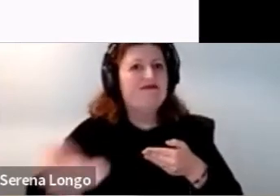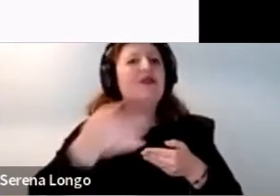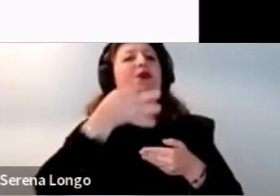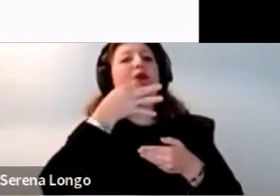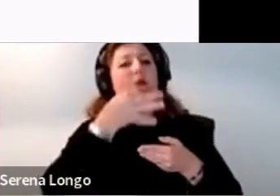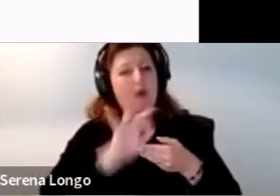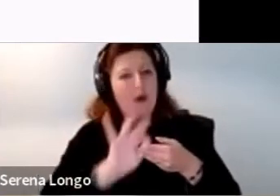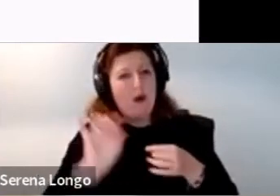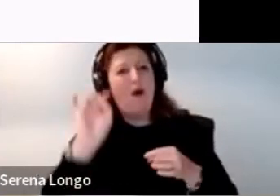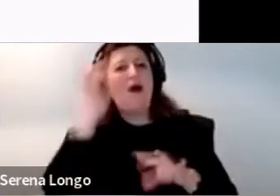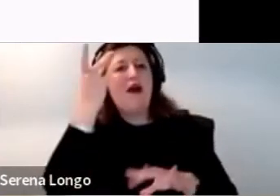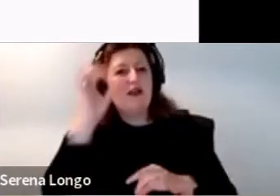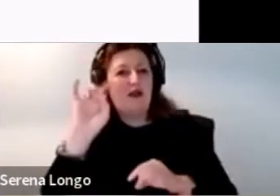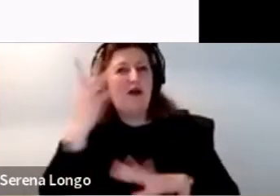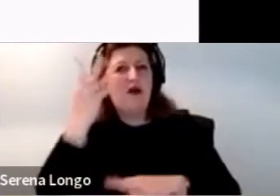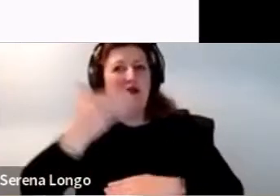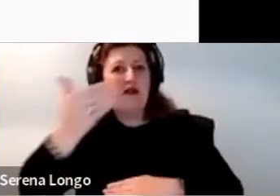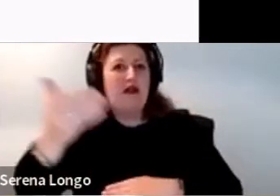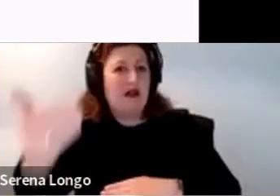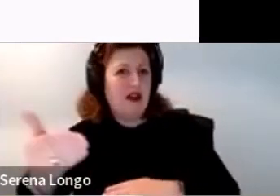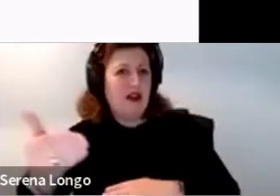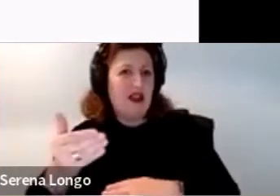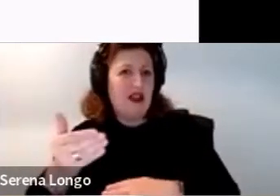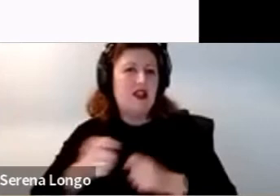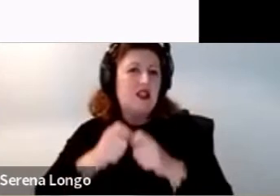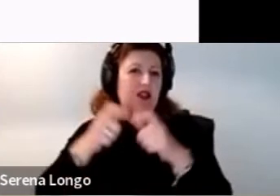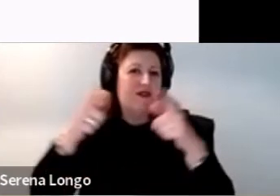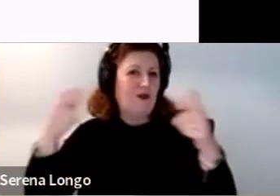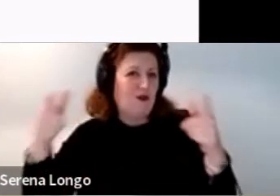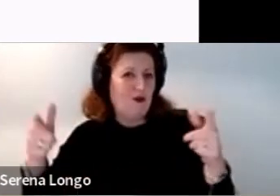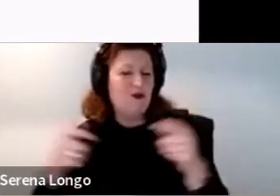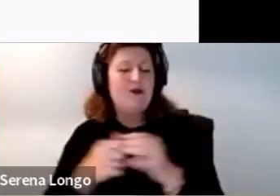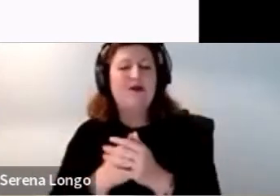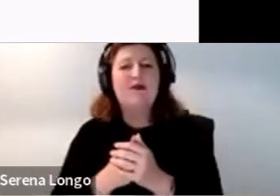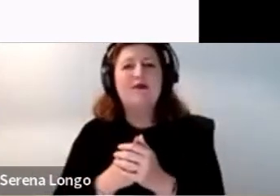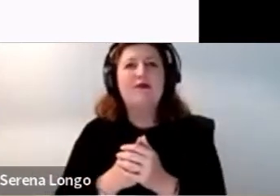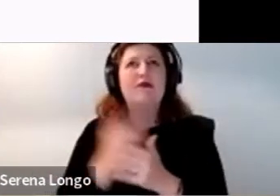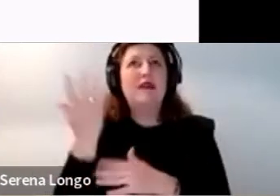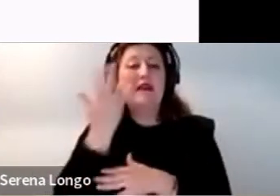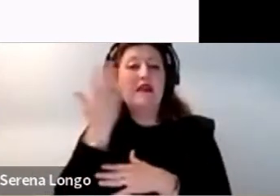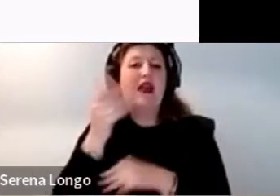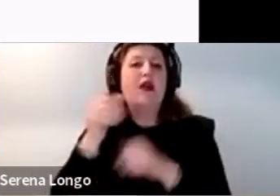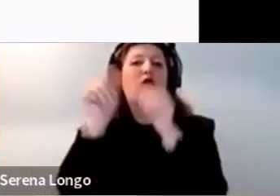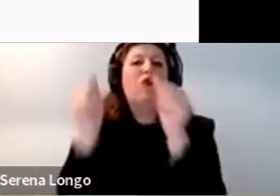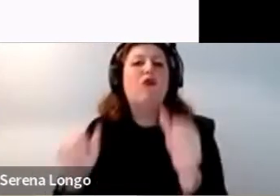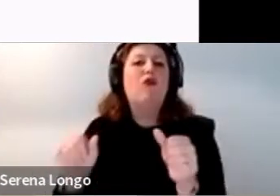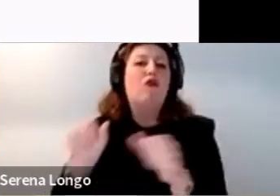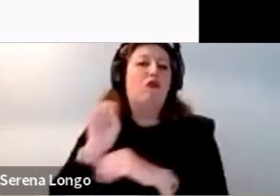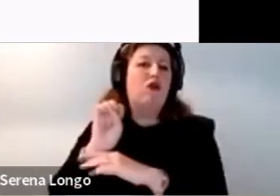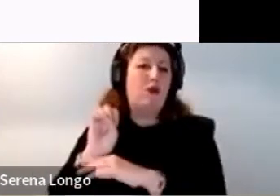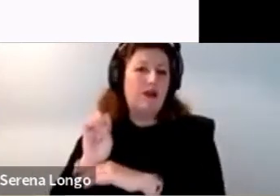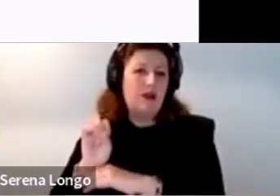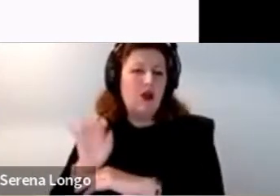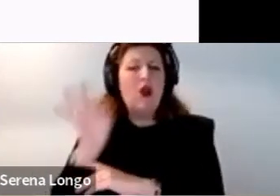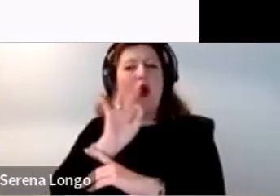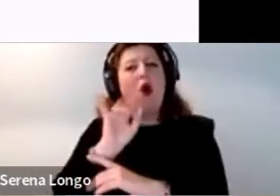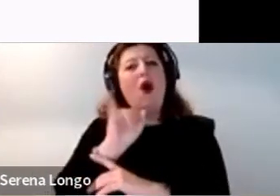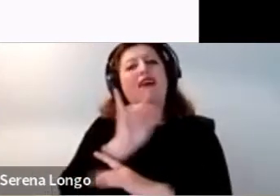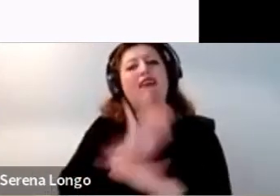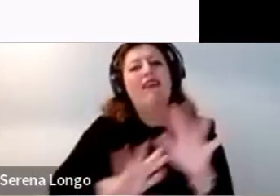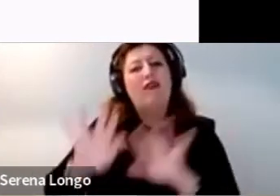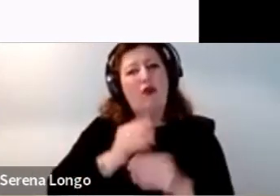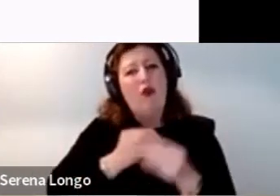occasioni anche di ulteriori sviluppi di un'offerta di formazione e di informazione per chi si occupa dei temi